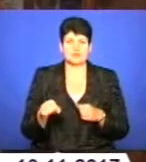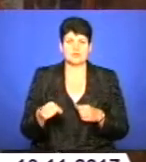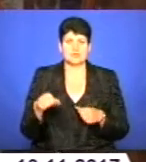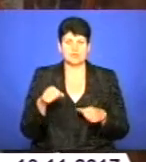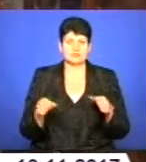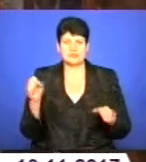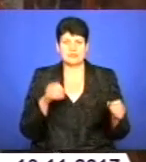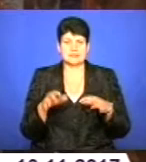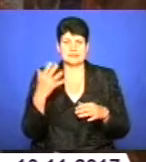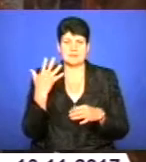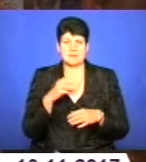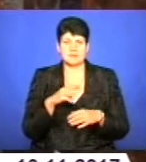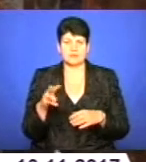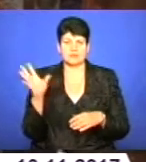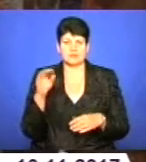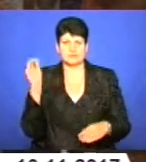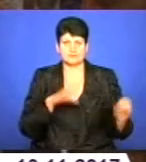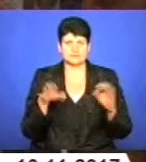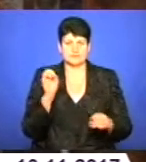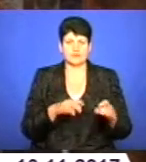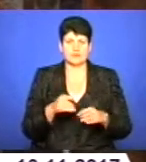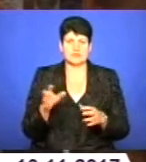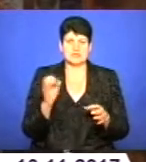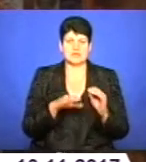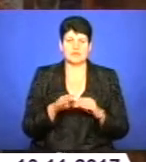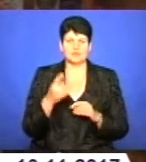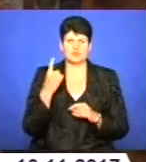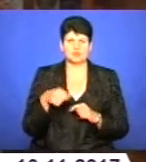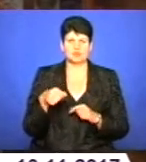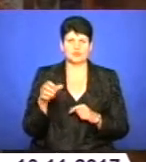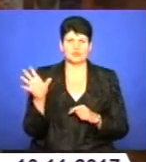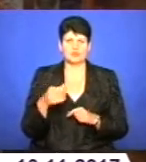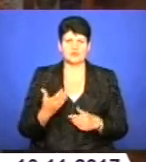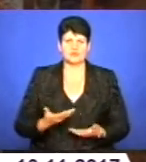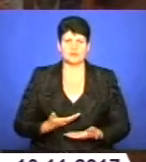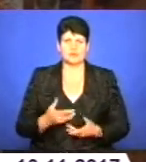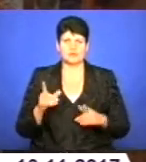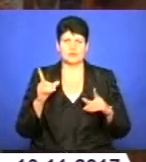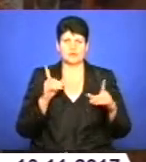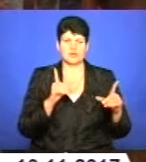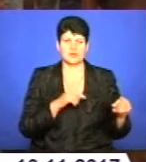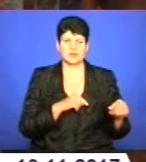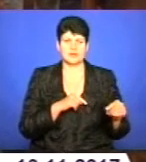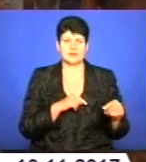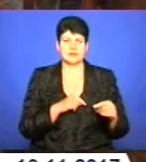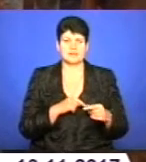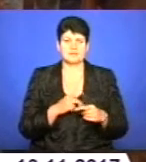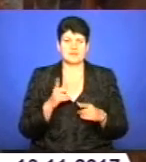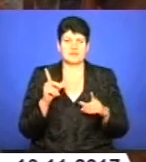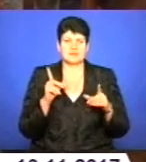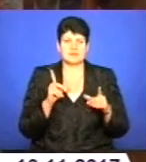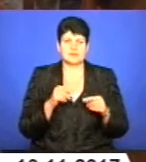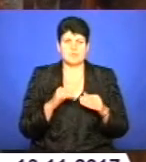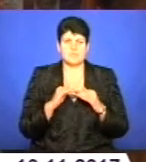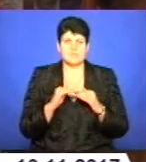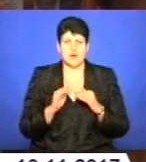речі за 5 хвилин, все життя зібрала в одну сумку. І ми поїхали світ за очі, і ми виїжджали